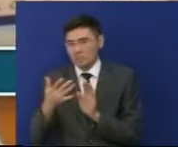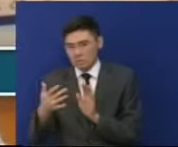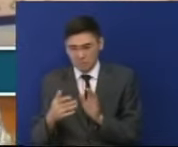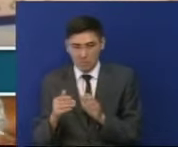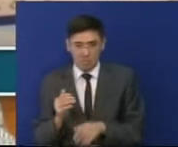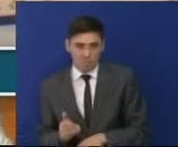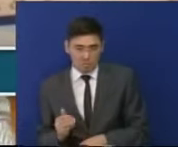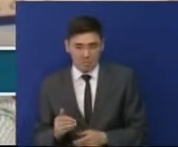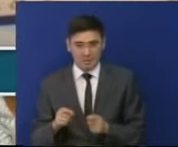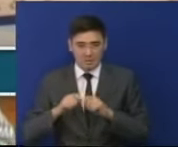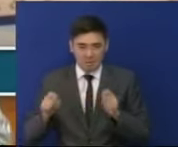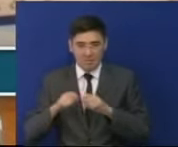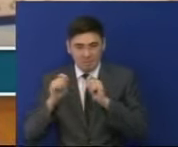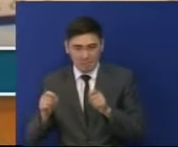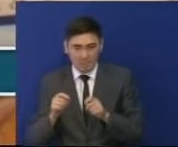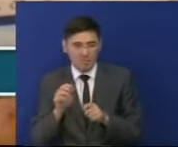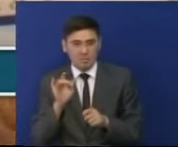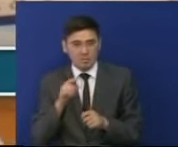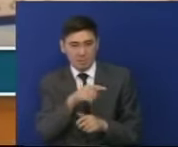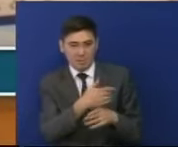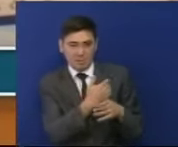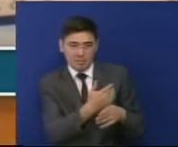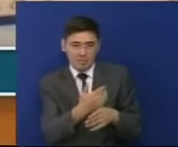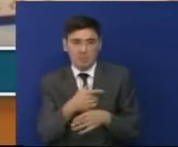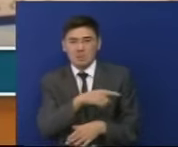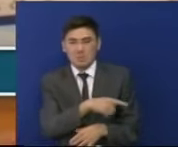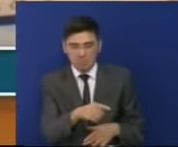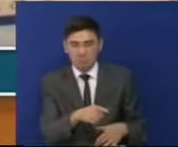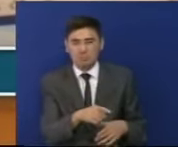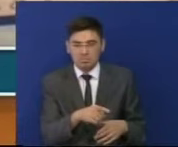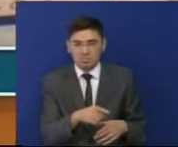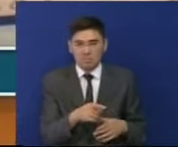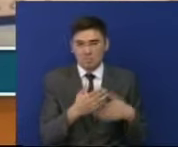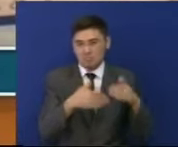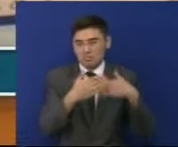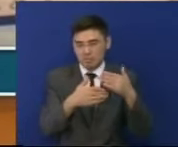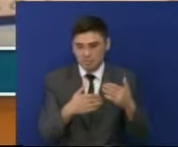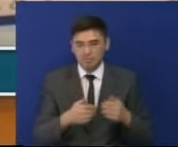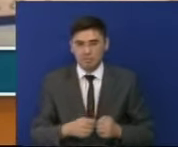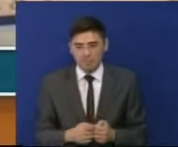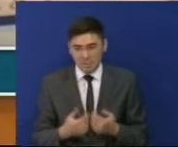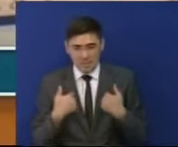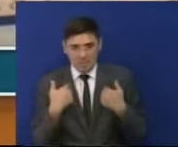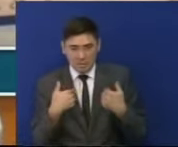внесли существенный свой вклад именно в развитие нынешнего поколения. Это мероприятие позволит